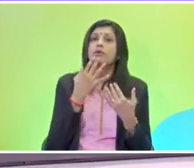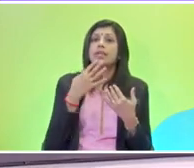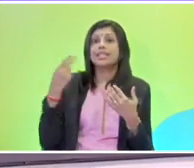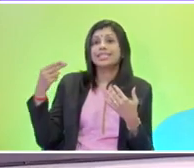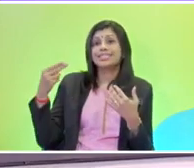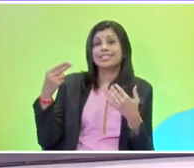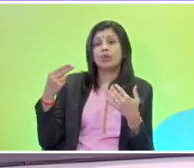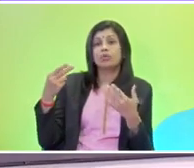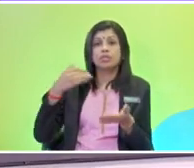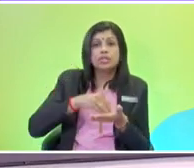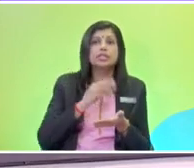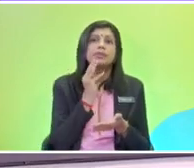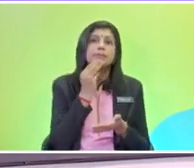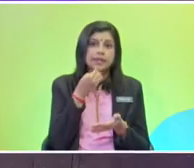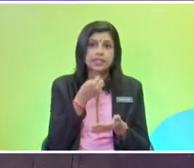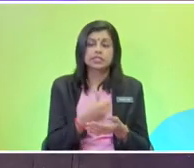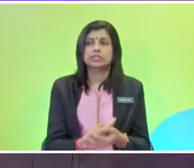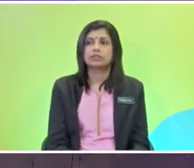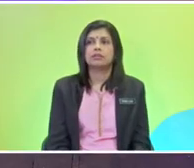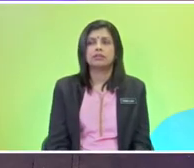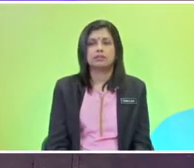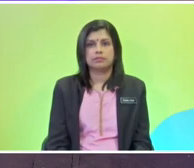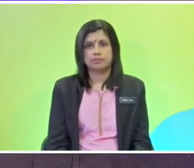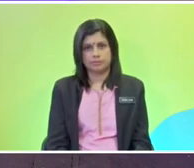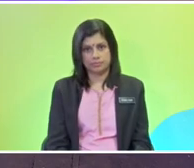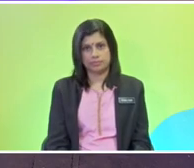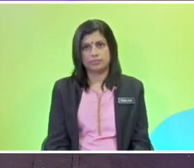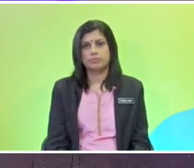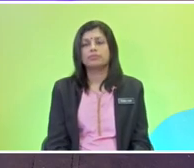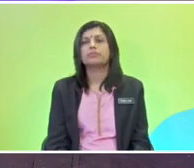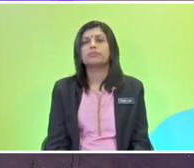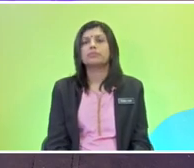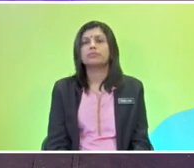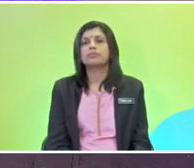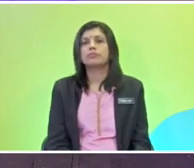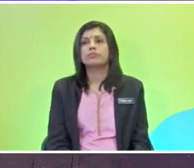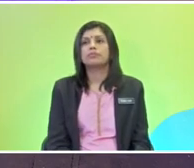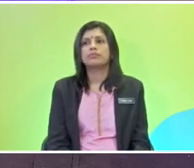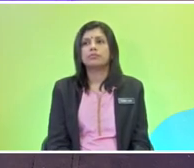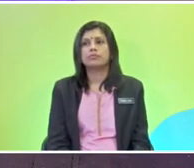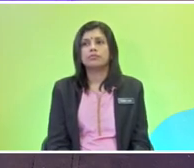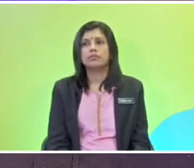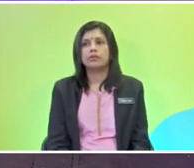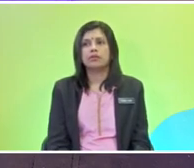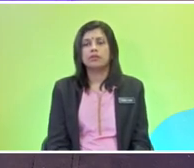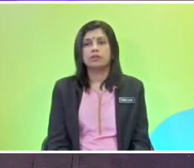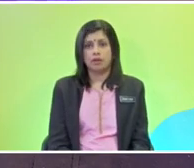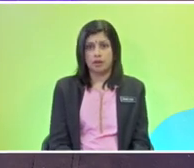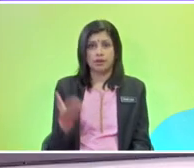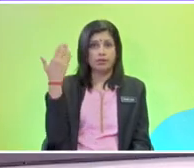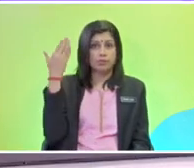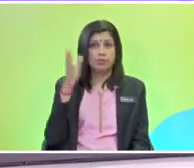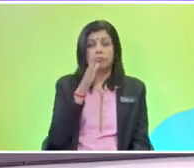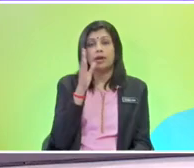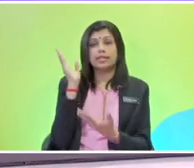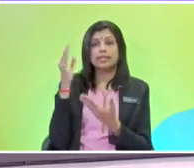tu, lagi manis sebenarnya. Saya bila teringat jambu air ni, cikgu, teringat mak saya jual kuah rojak, cikgu. Ya, sedapnya. Betul.